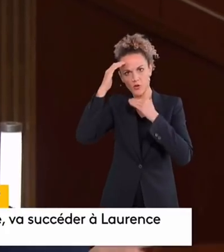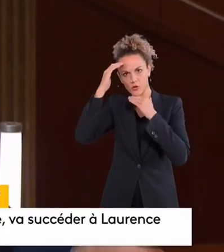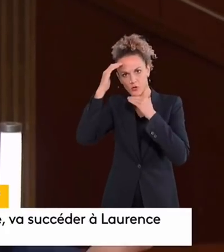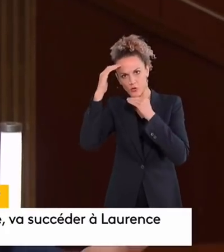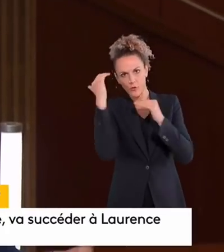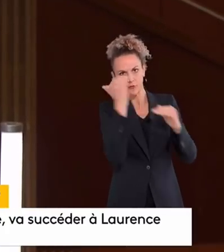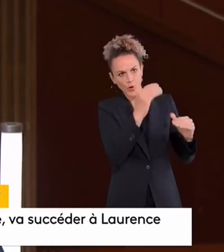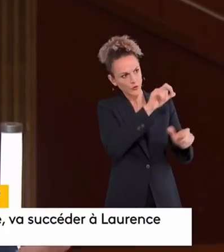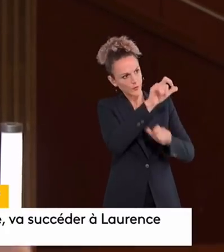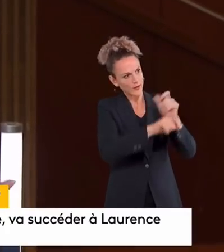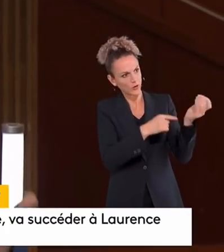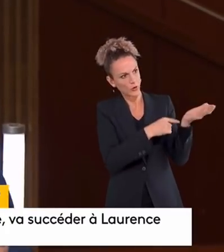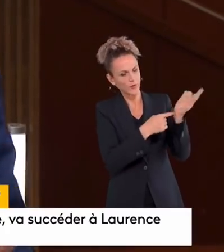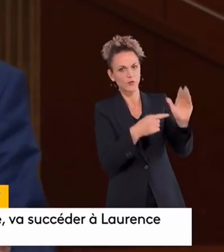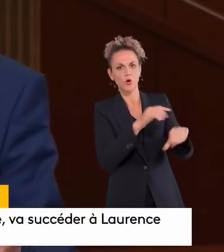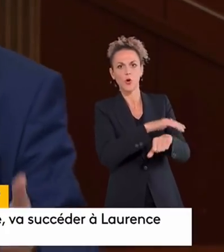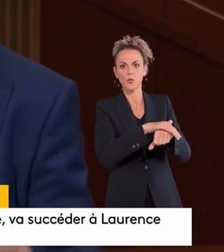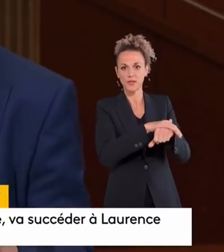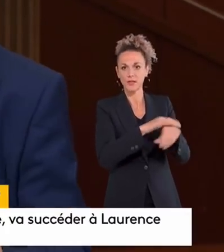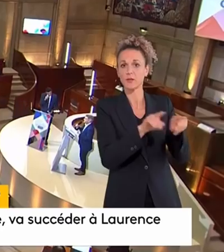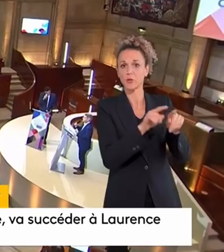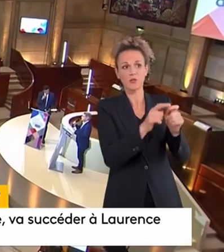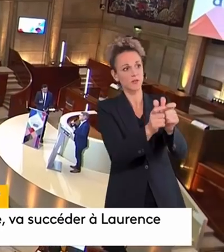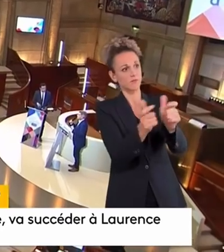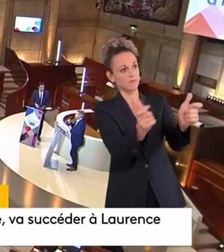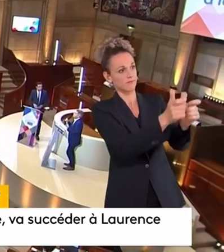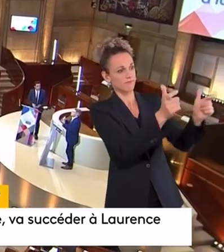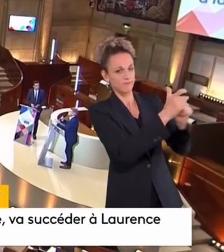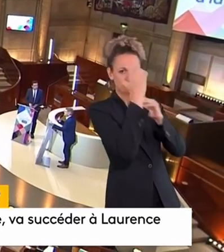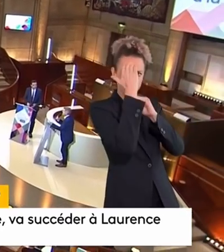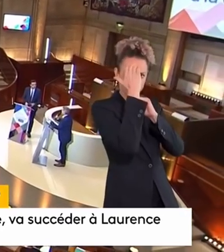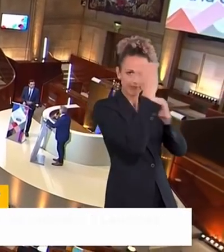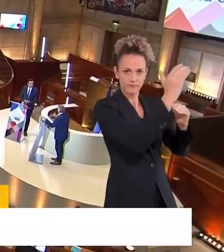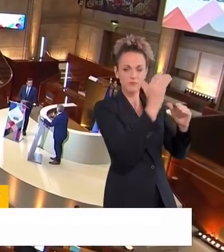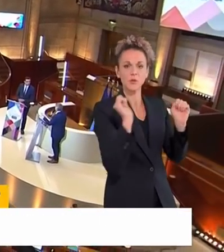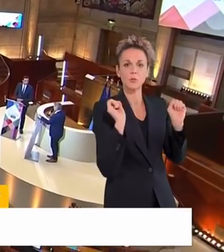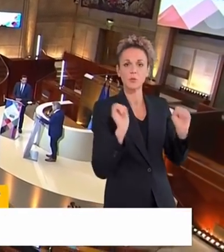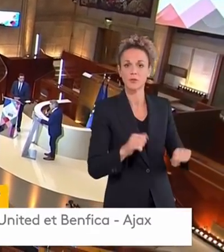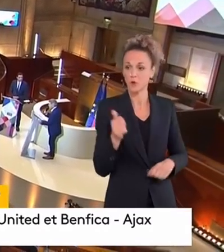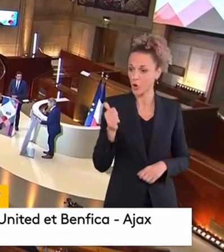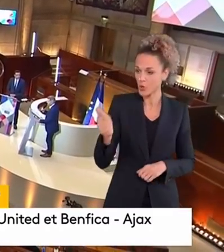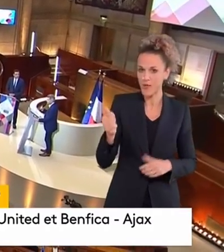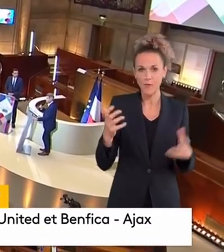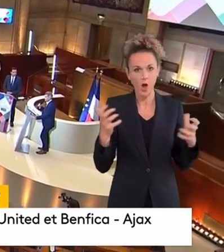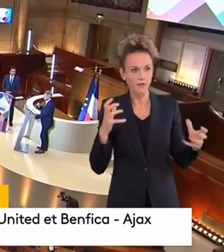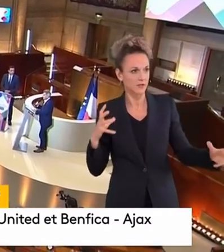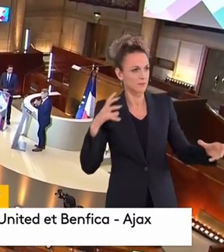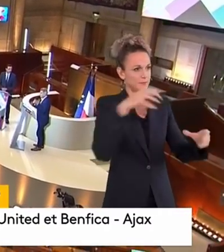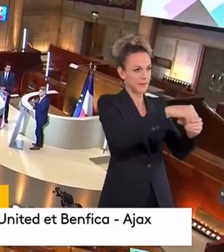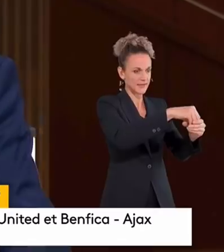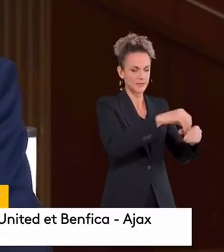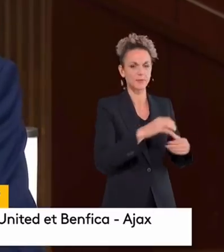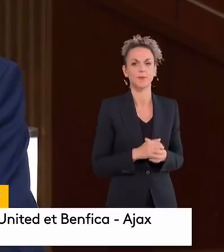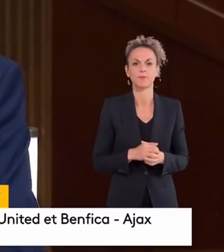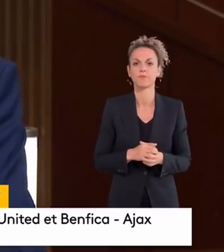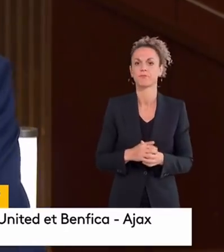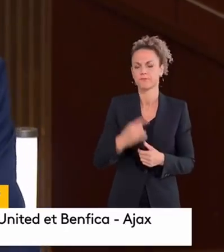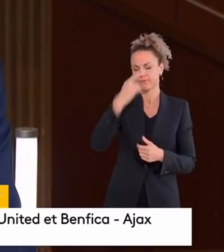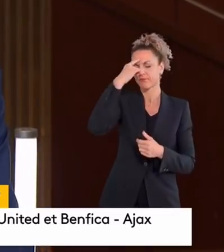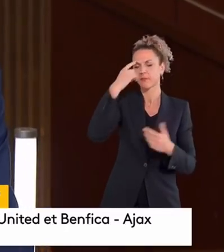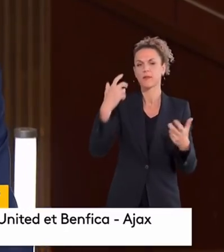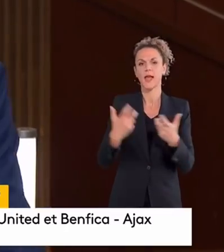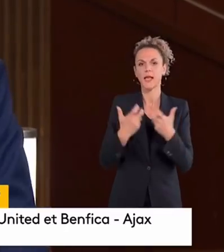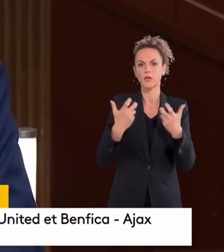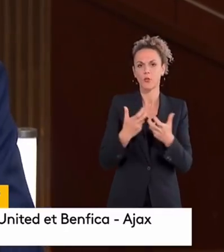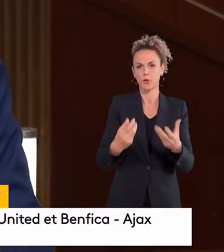ses représentants et même dans les institutions, qu'ils aient même eux-mêmes envie d'y aller et de participer. J'ai un exemple en tête, moi, qui